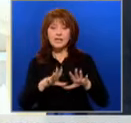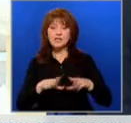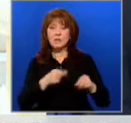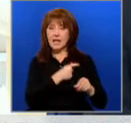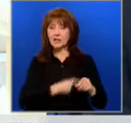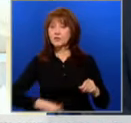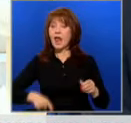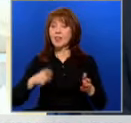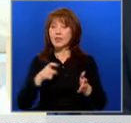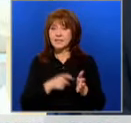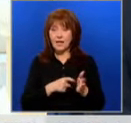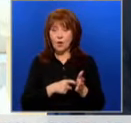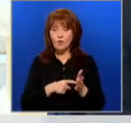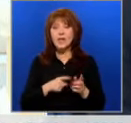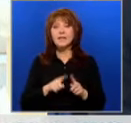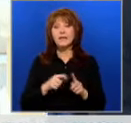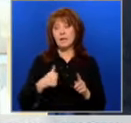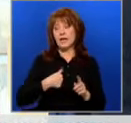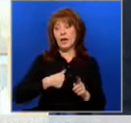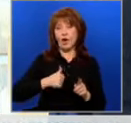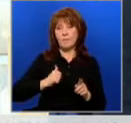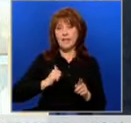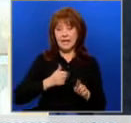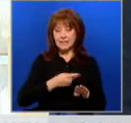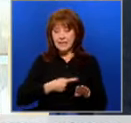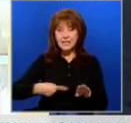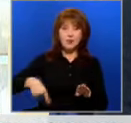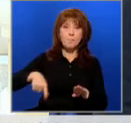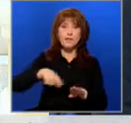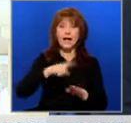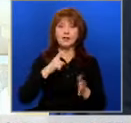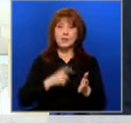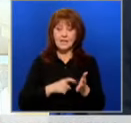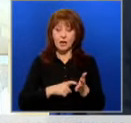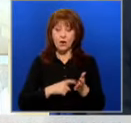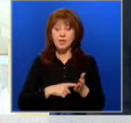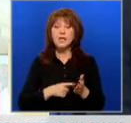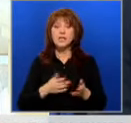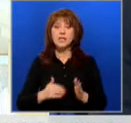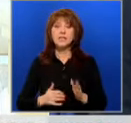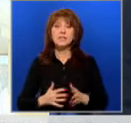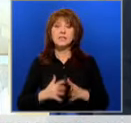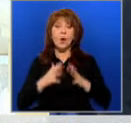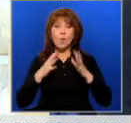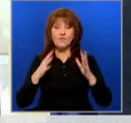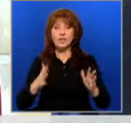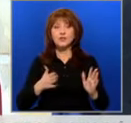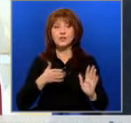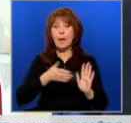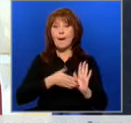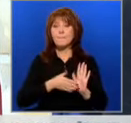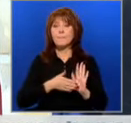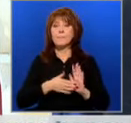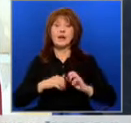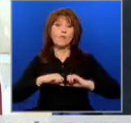национално законодателство, което да криминализира за обикалянето на санкциите и да се увеличат правомощията на Европейската прокуратура, за